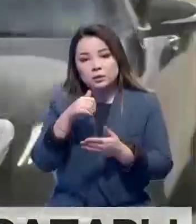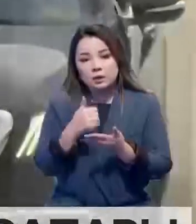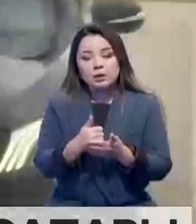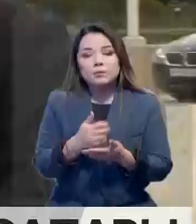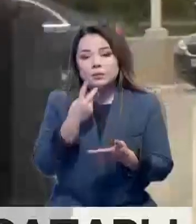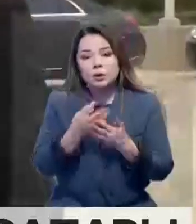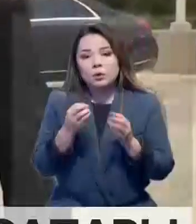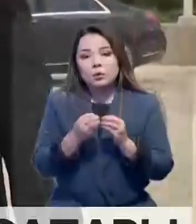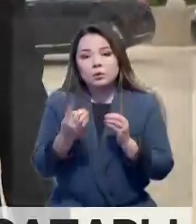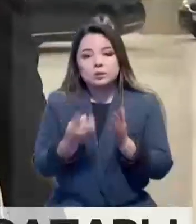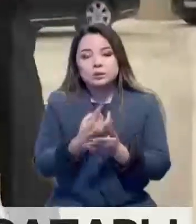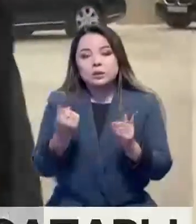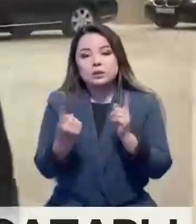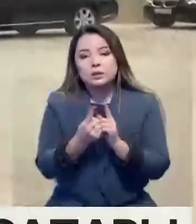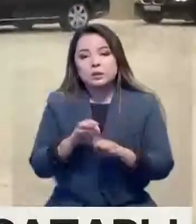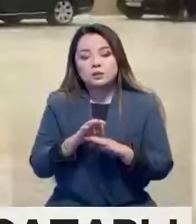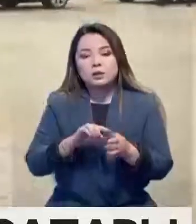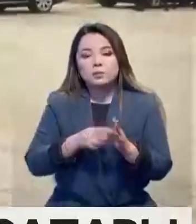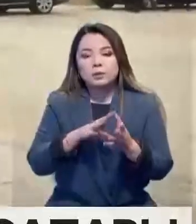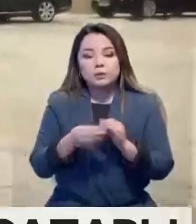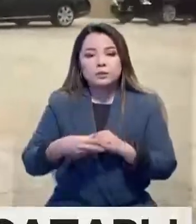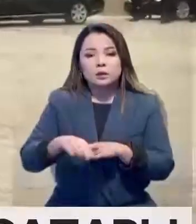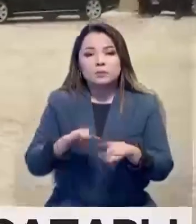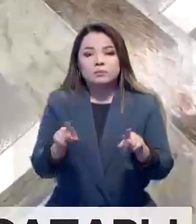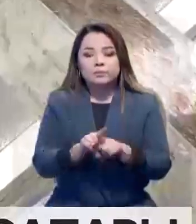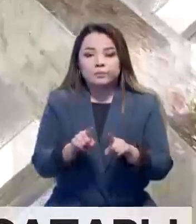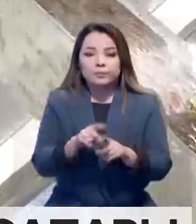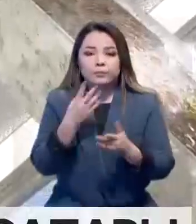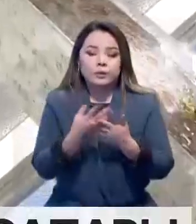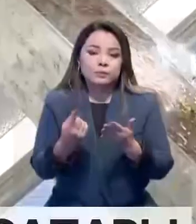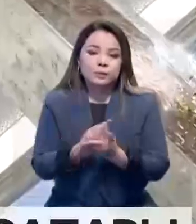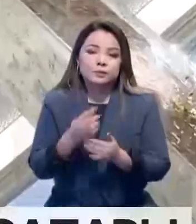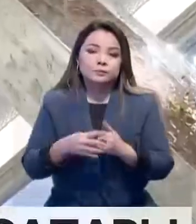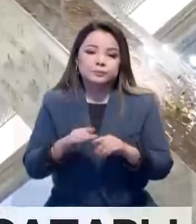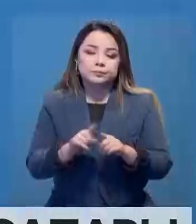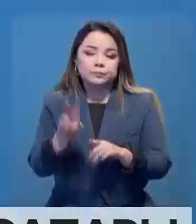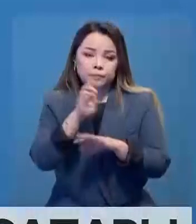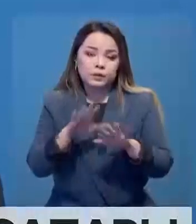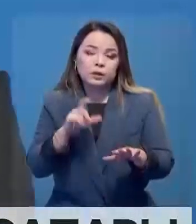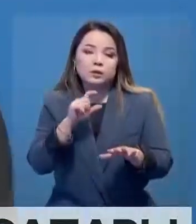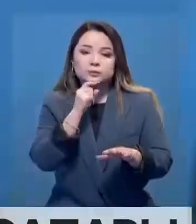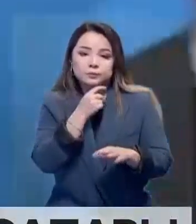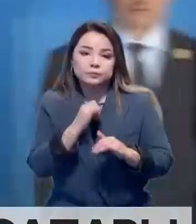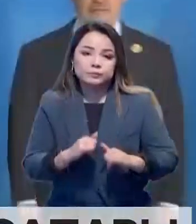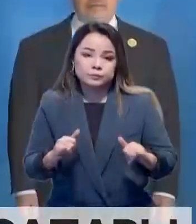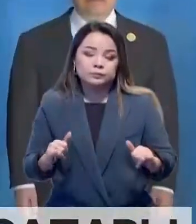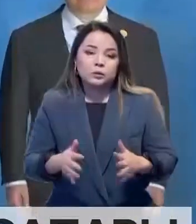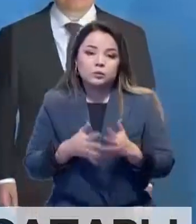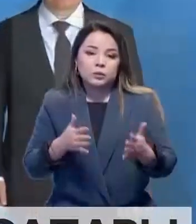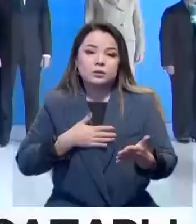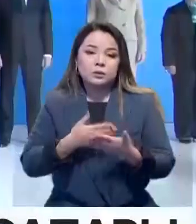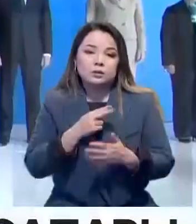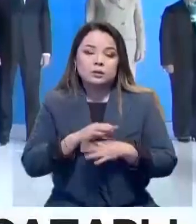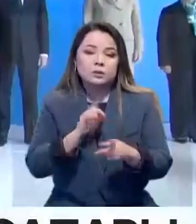биыл 10 шақты рет кездесті. Барлығының да мақсаты өңірді өркендету, аймақта алға сүру және елдеріміздің экономикасын еселеу. Басқосуға сеп